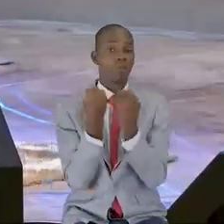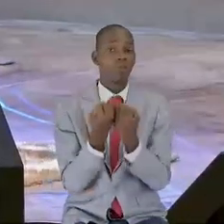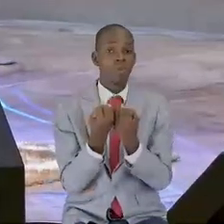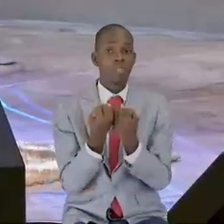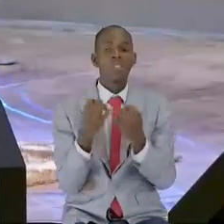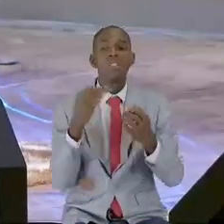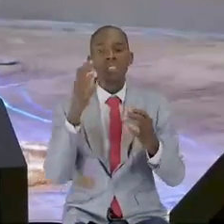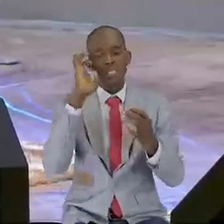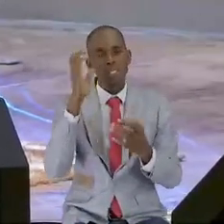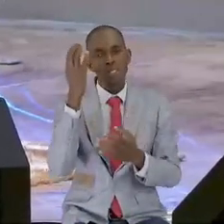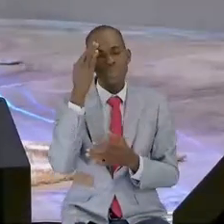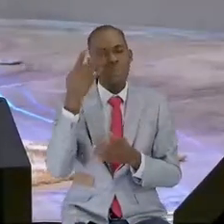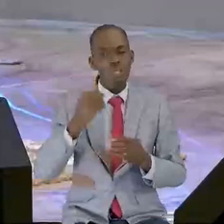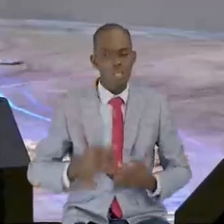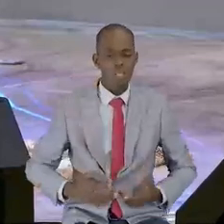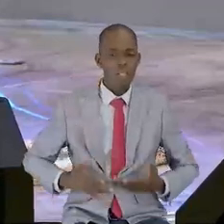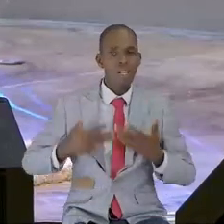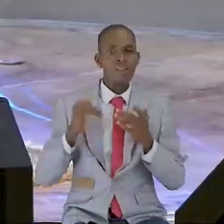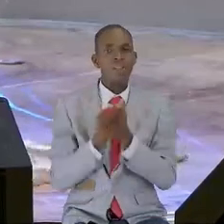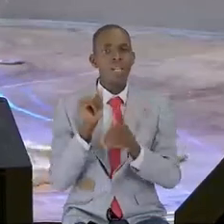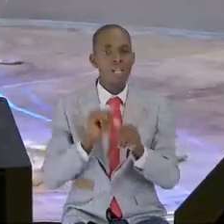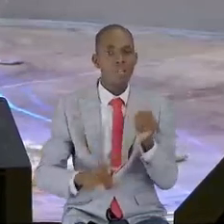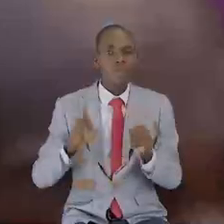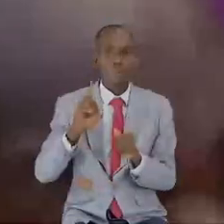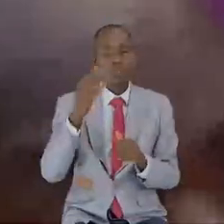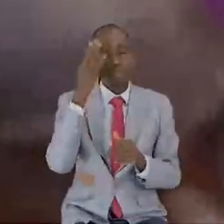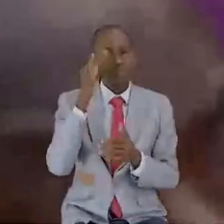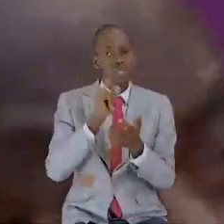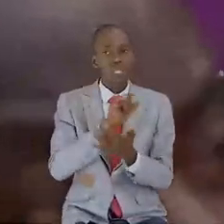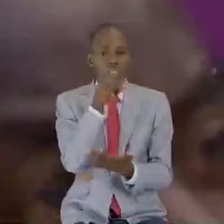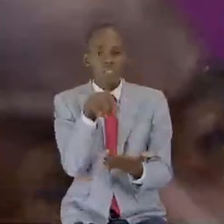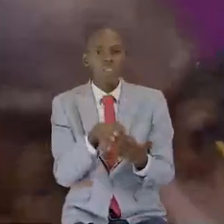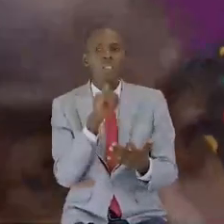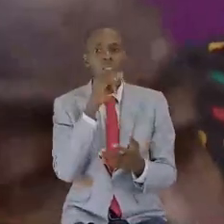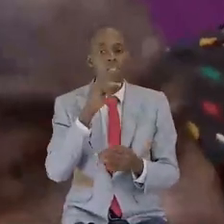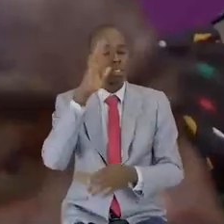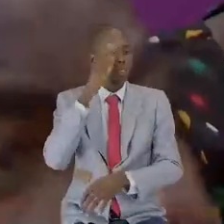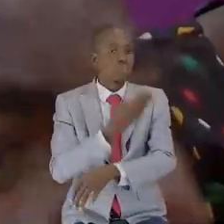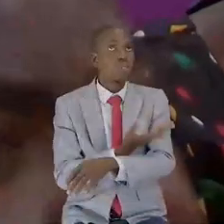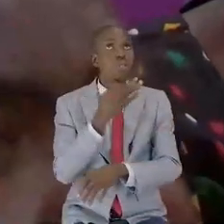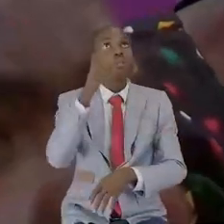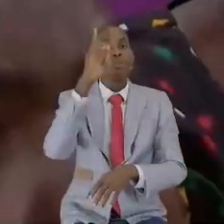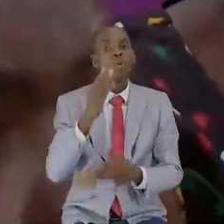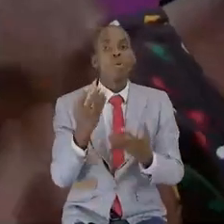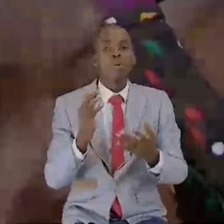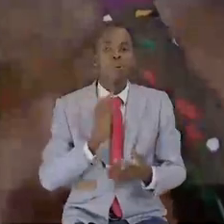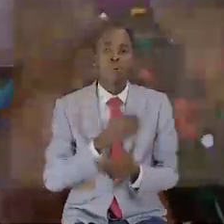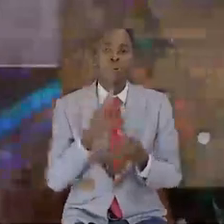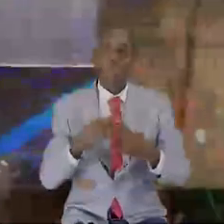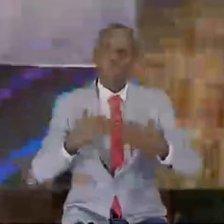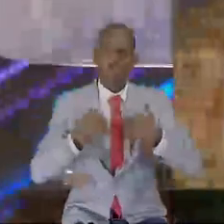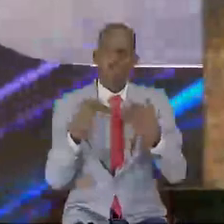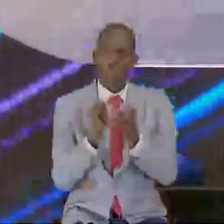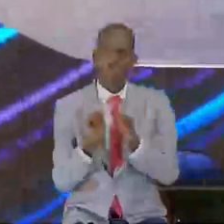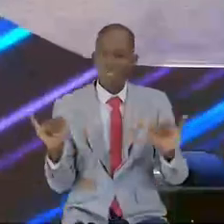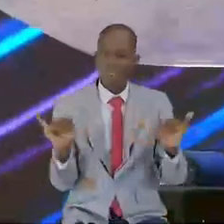monde savait que voici le Fils de Dieu. Il veut que nous ayons la conformité à cette